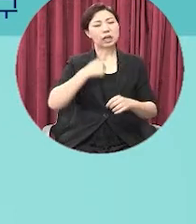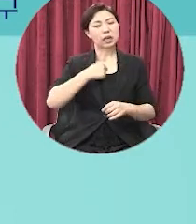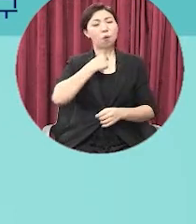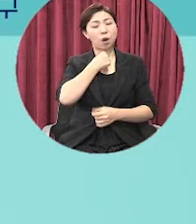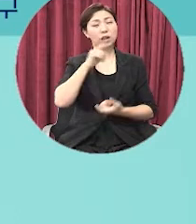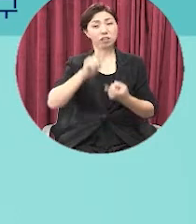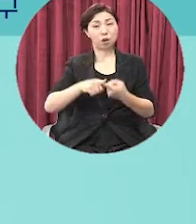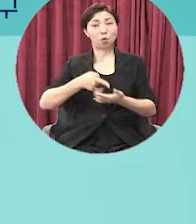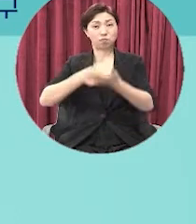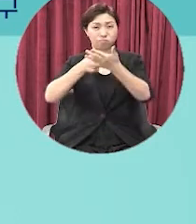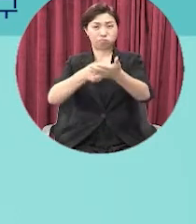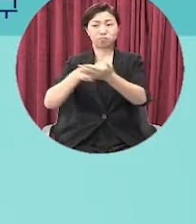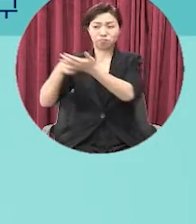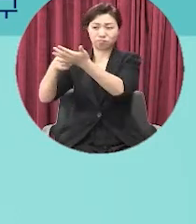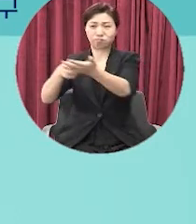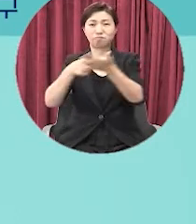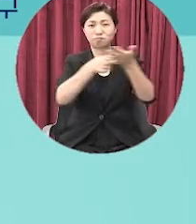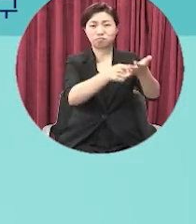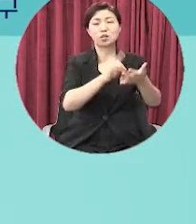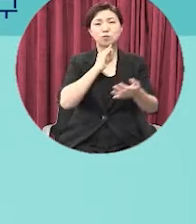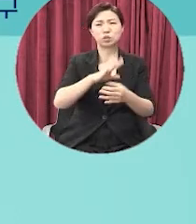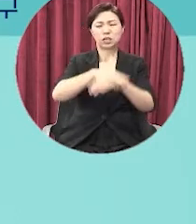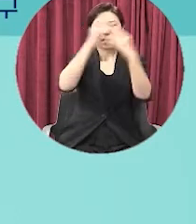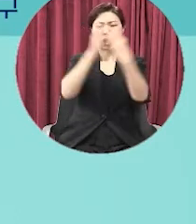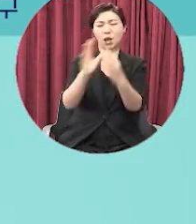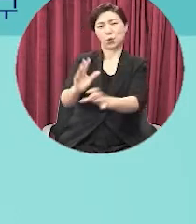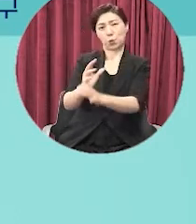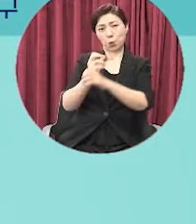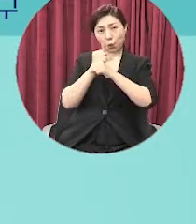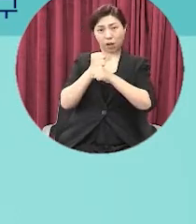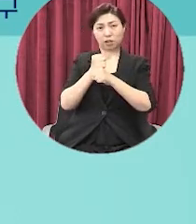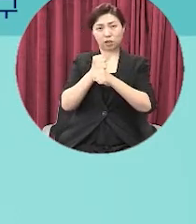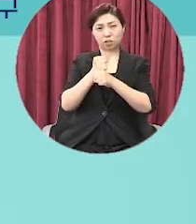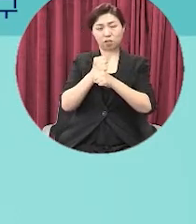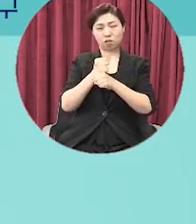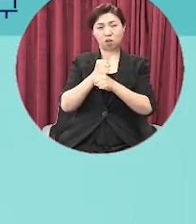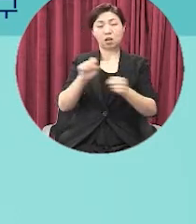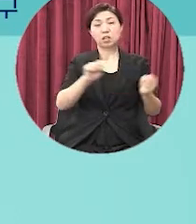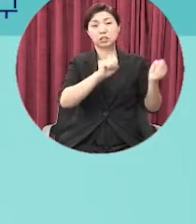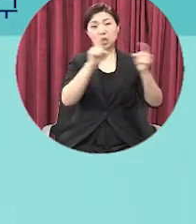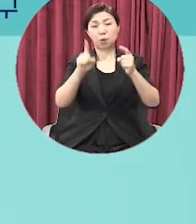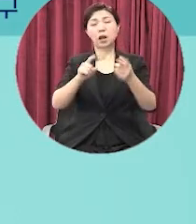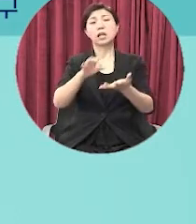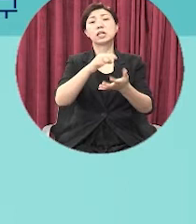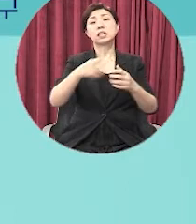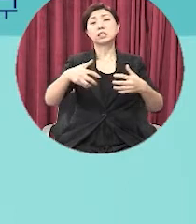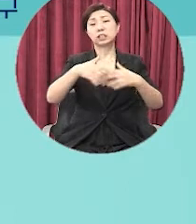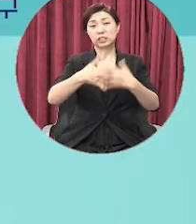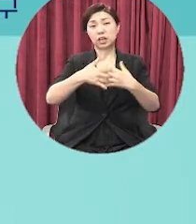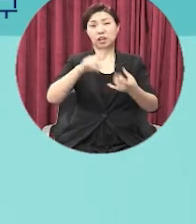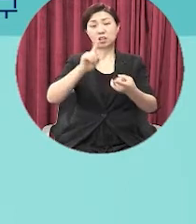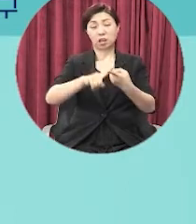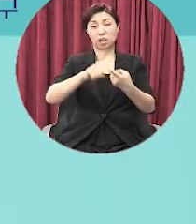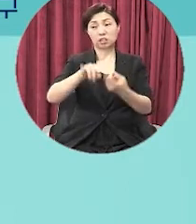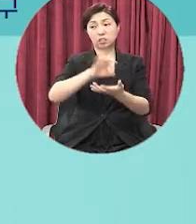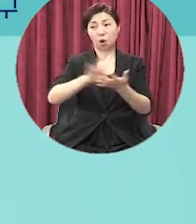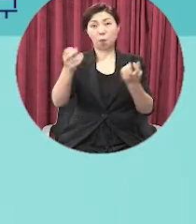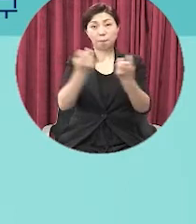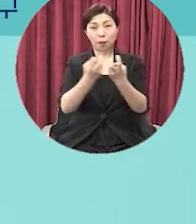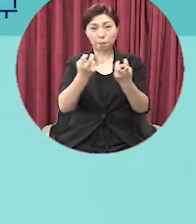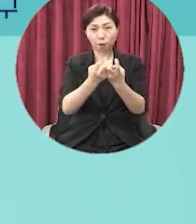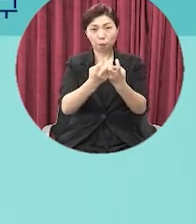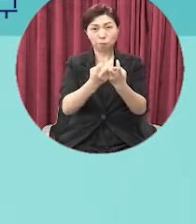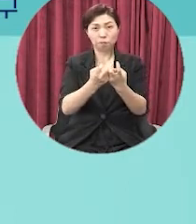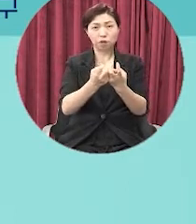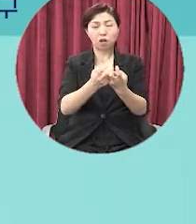전체로 하나로 묶어서 재활 의료 기계 로부터 나오는 데이터를 어떻게 응용할 것인가에 대한 하나는 아직 죄가